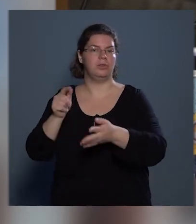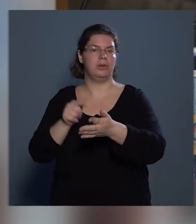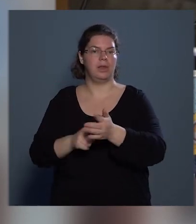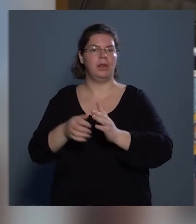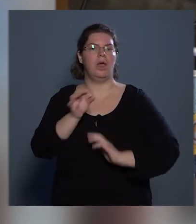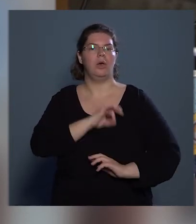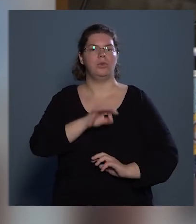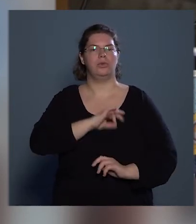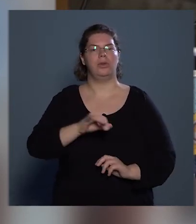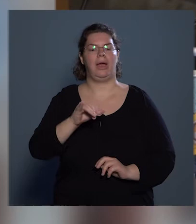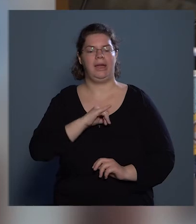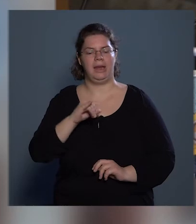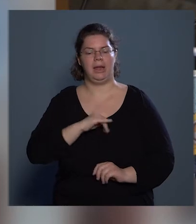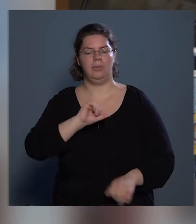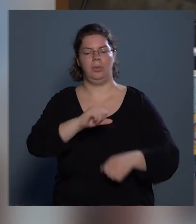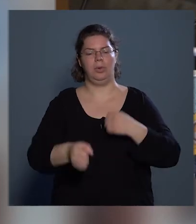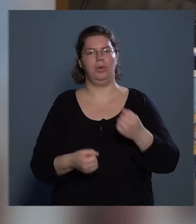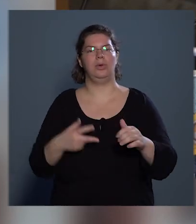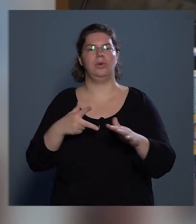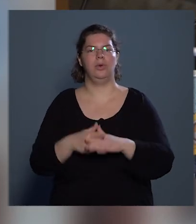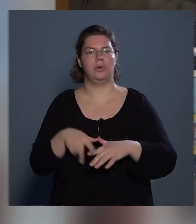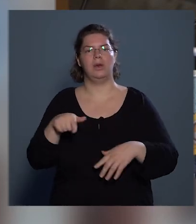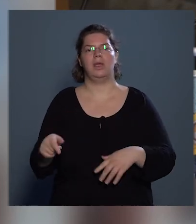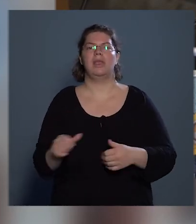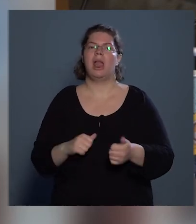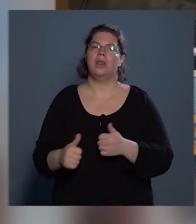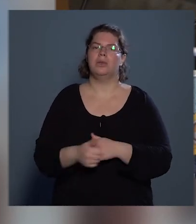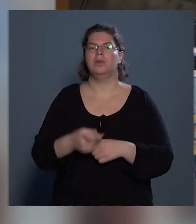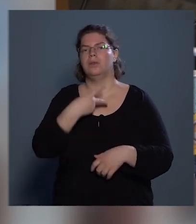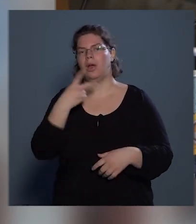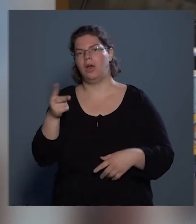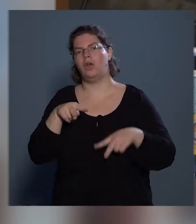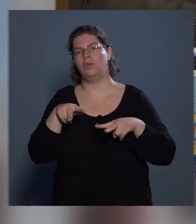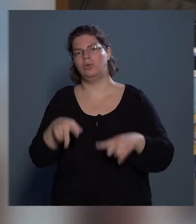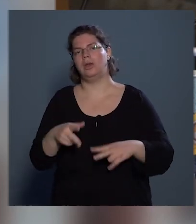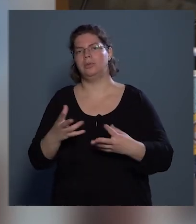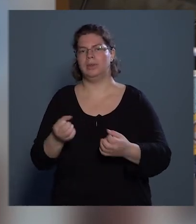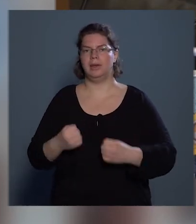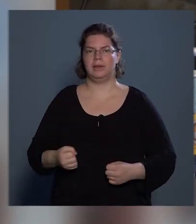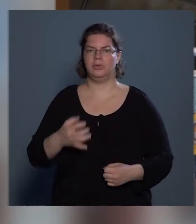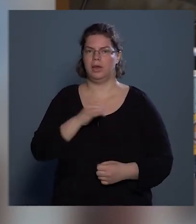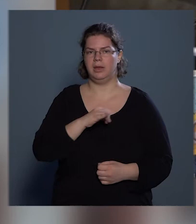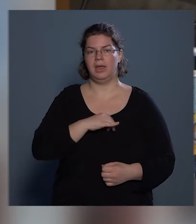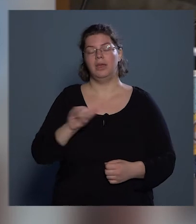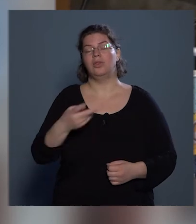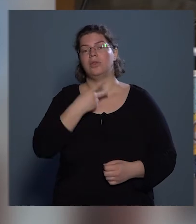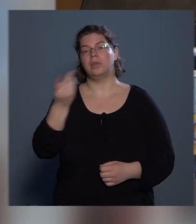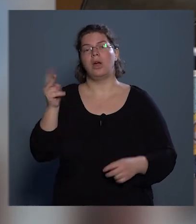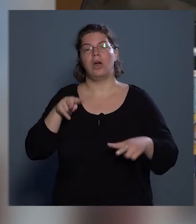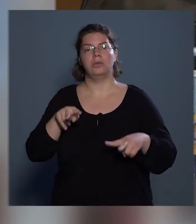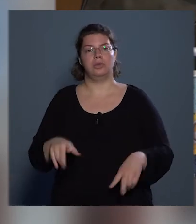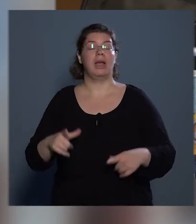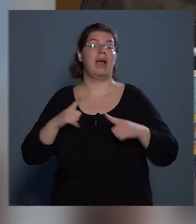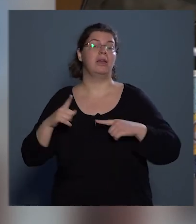hasznosíthatóság érdekében működjön közre az előzetes szakhatósági hozzájárulások beszerzése érdekében, és a szakhatóságok álláspontjáról a